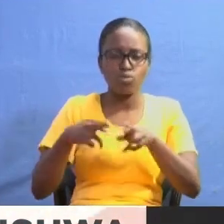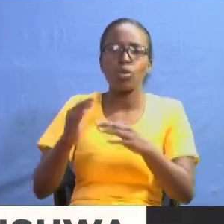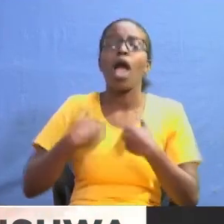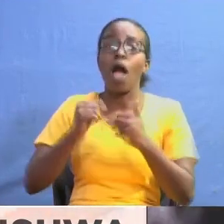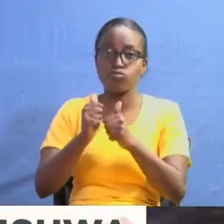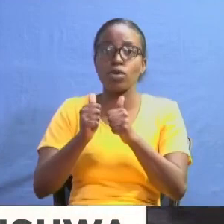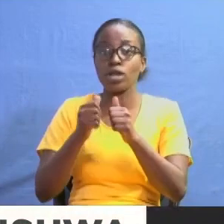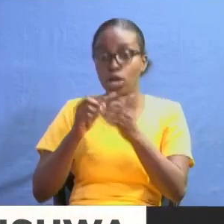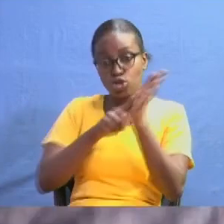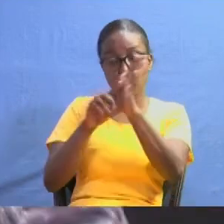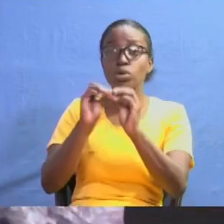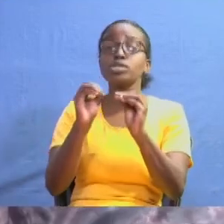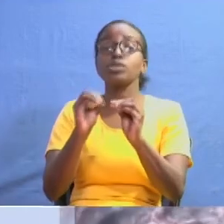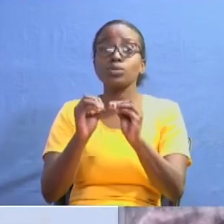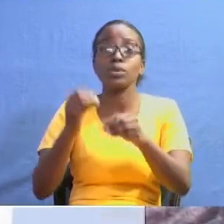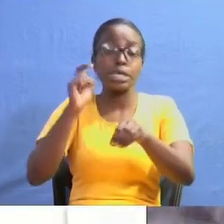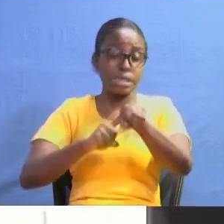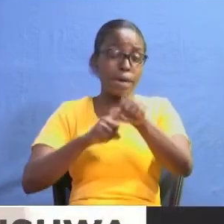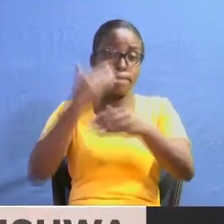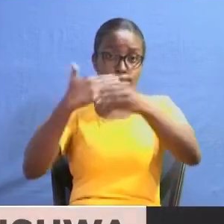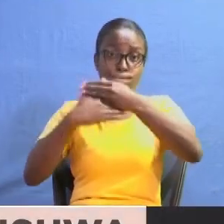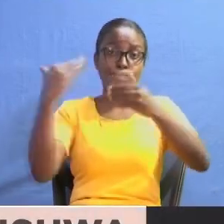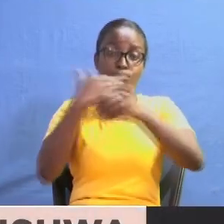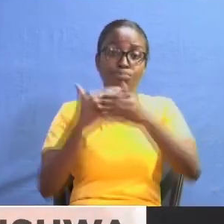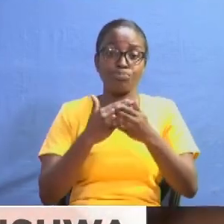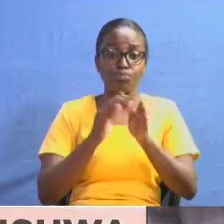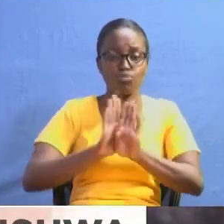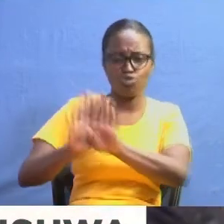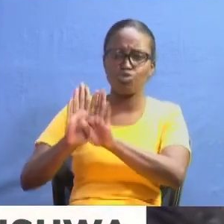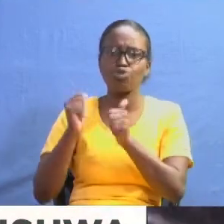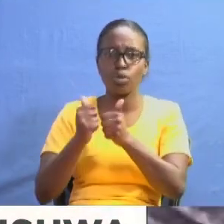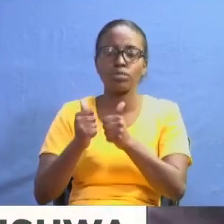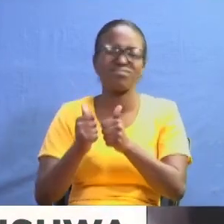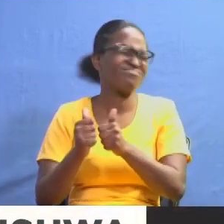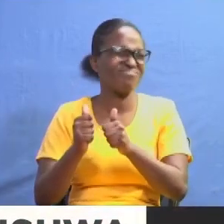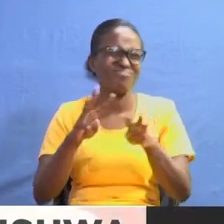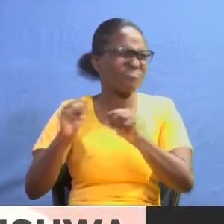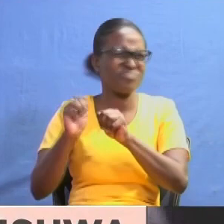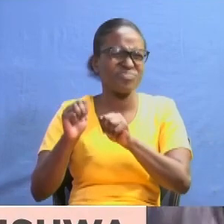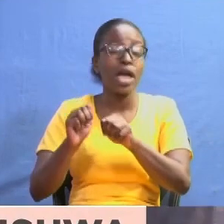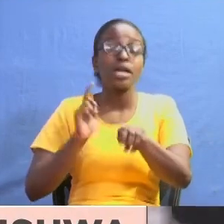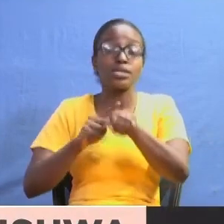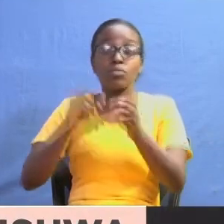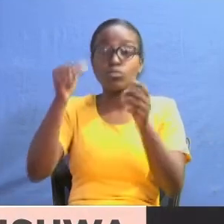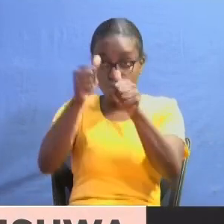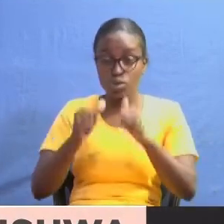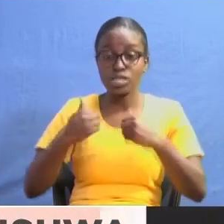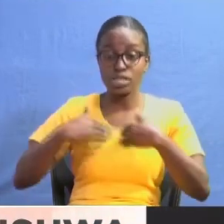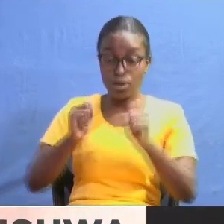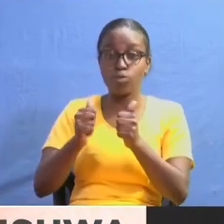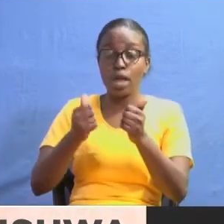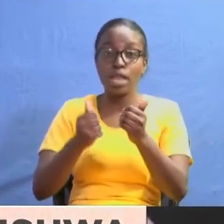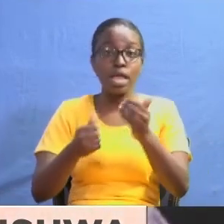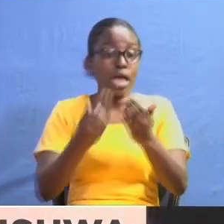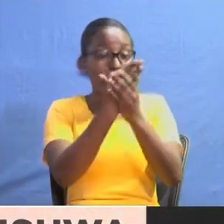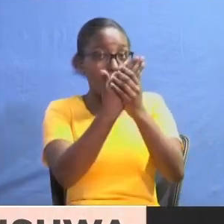wanaonyeshwa ati wahamia hapo wenye walikuwa wanaleta hapa. Hiyo ripoti haikuwa na any notice ama hiyo barua yoyote,